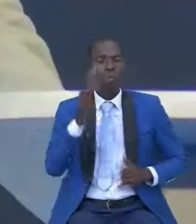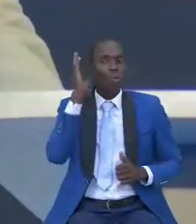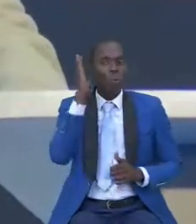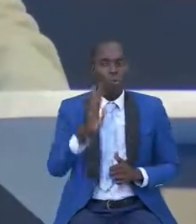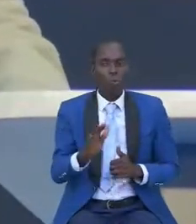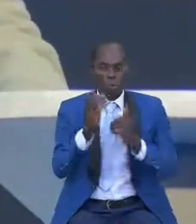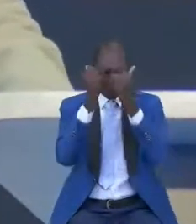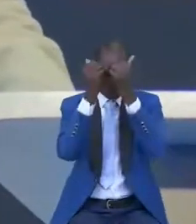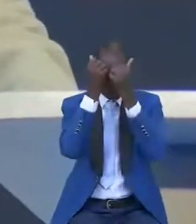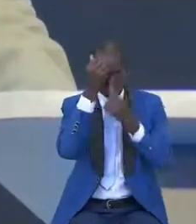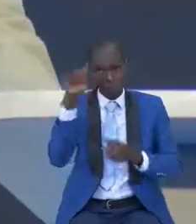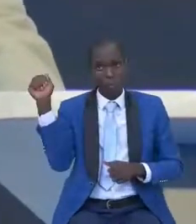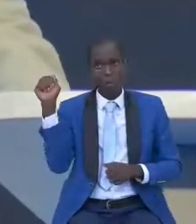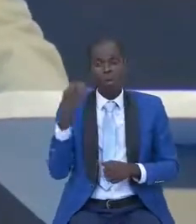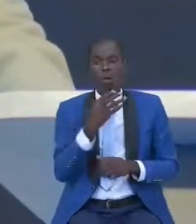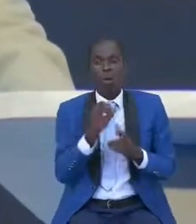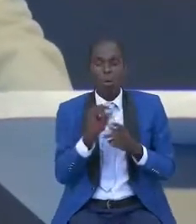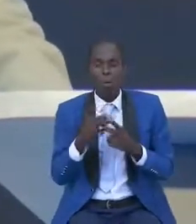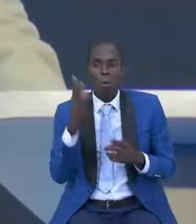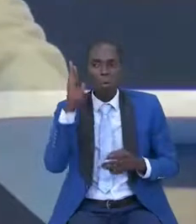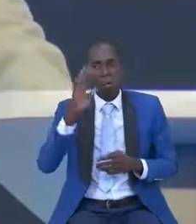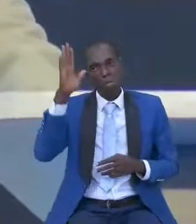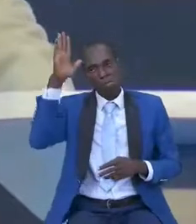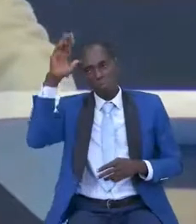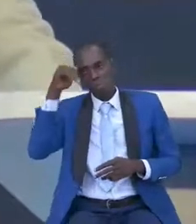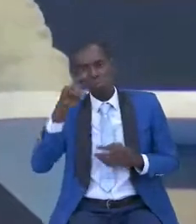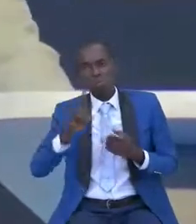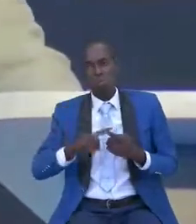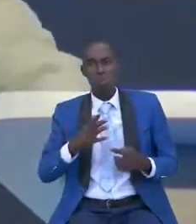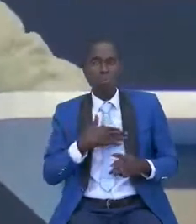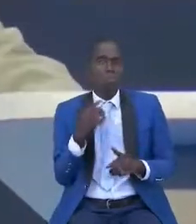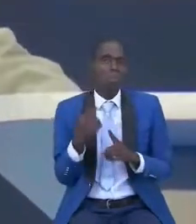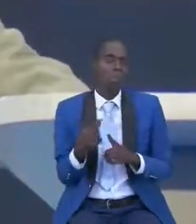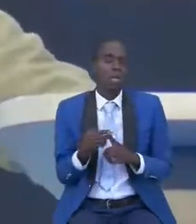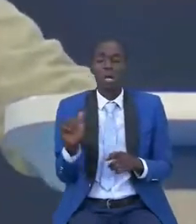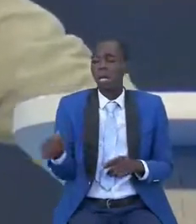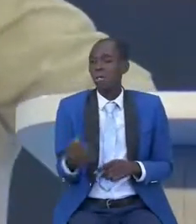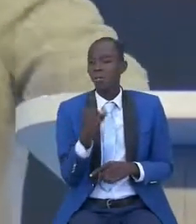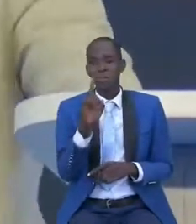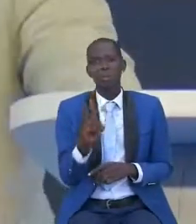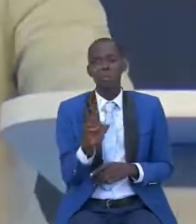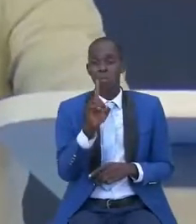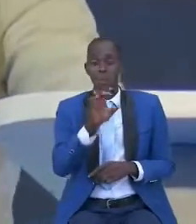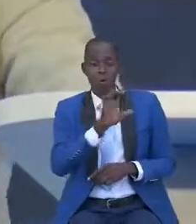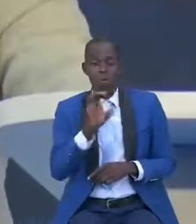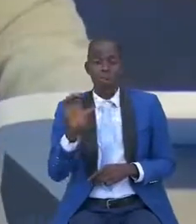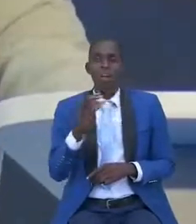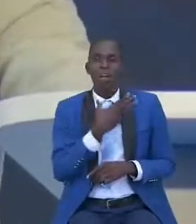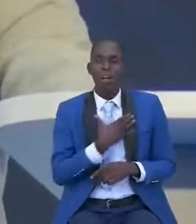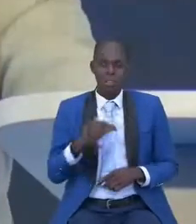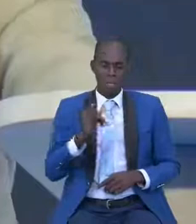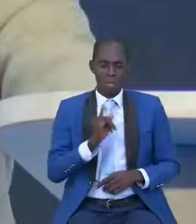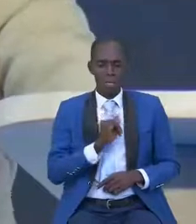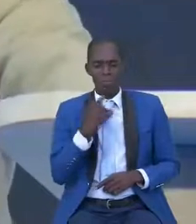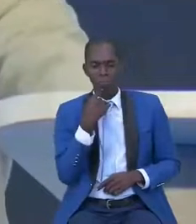soldats ne va désobéir ou mépriser ma parole. Aucun